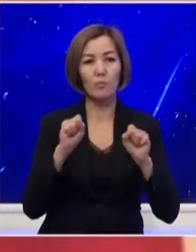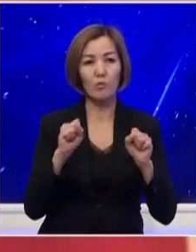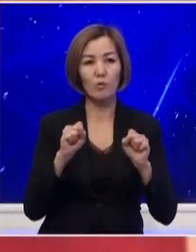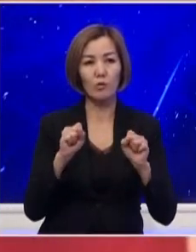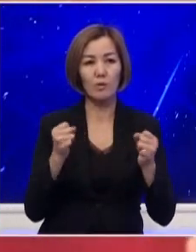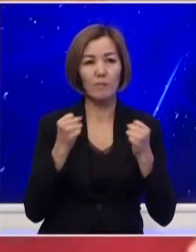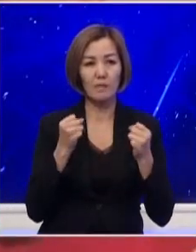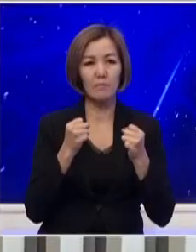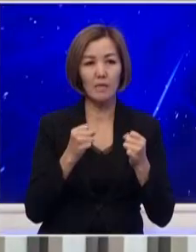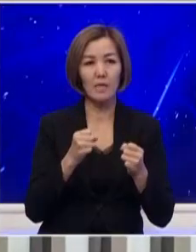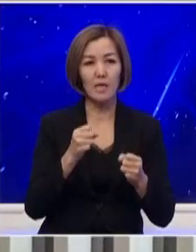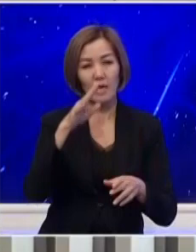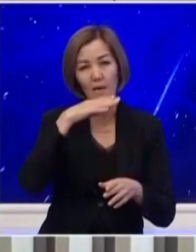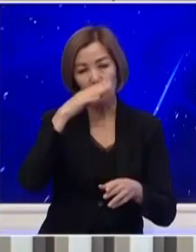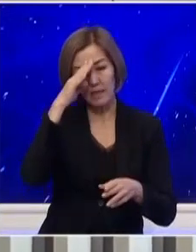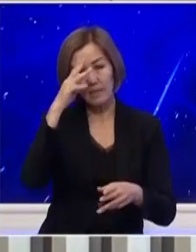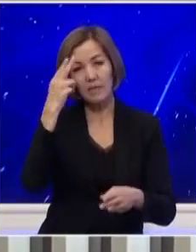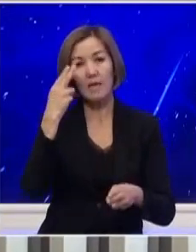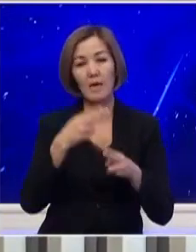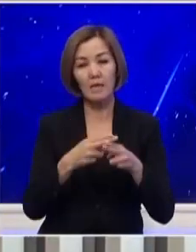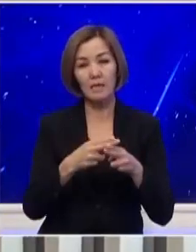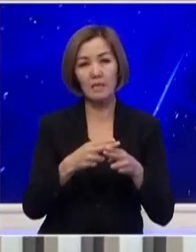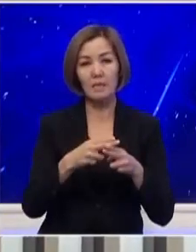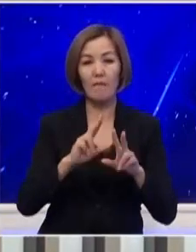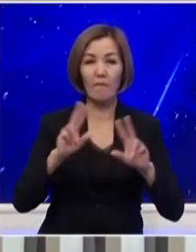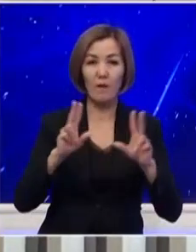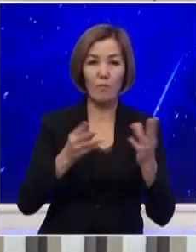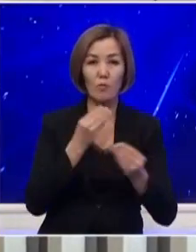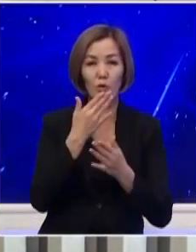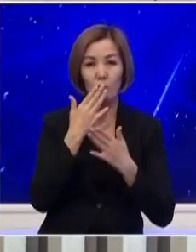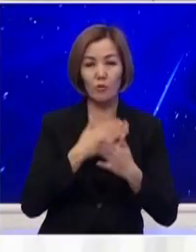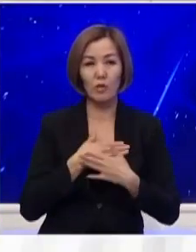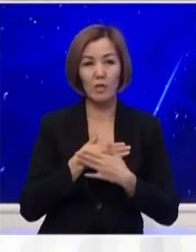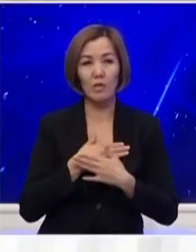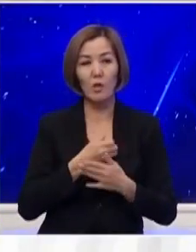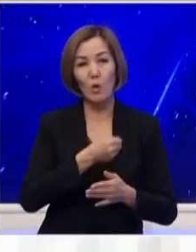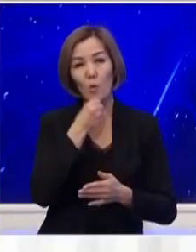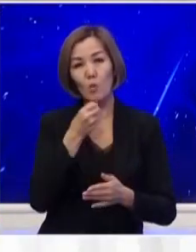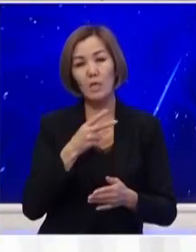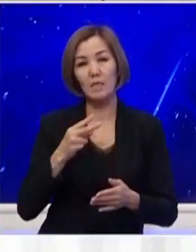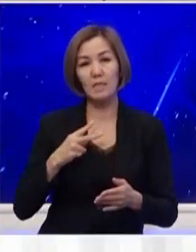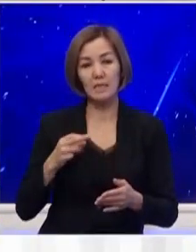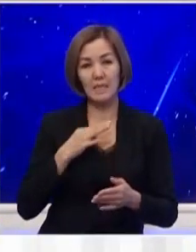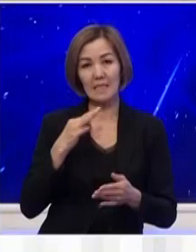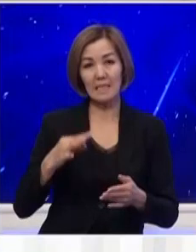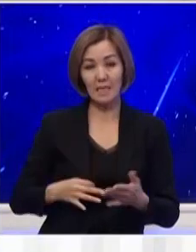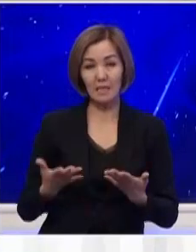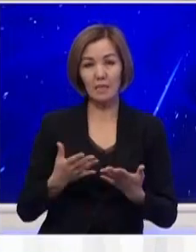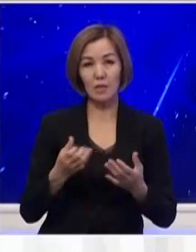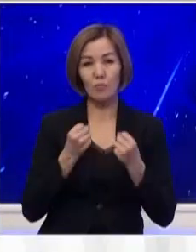қарындастары волейболшылар. Сол үлкен ұлым спорт шебері осы волейбол түрінен. Кіші